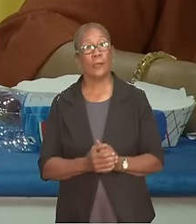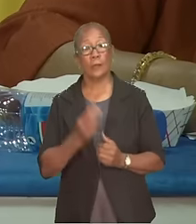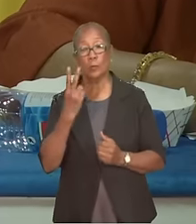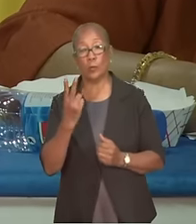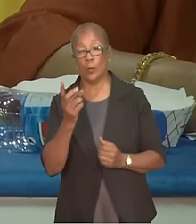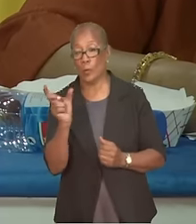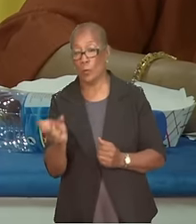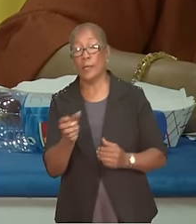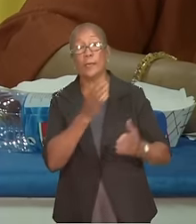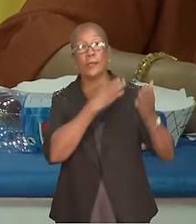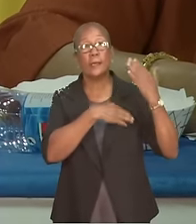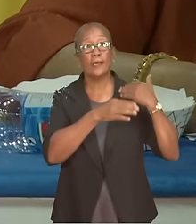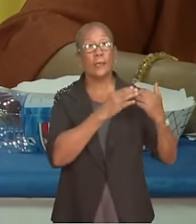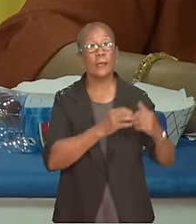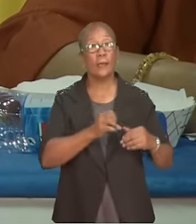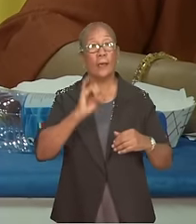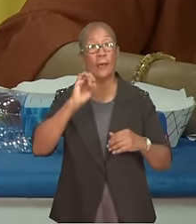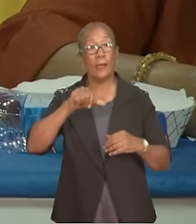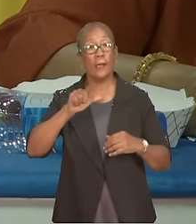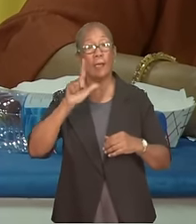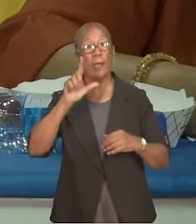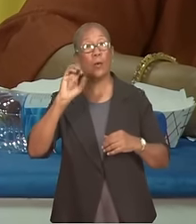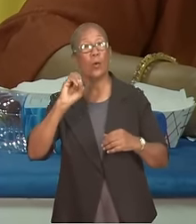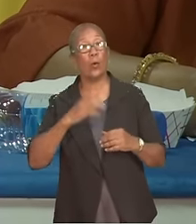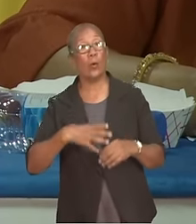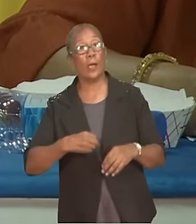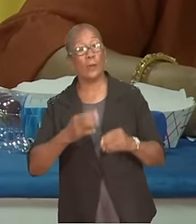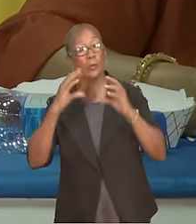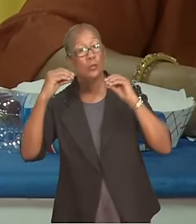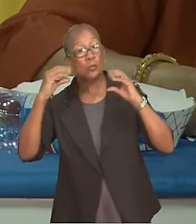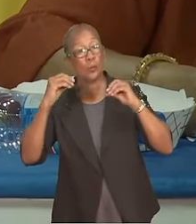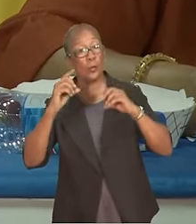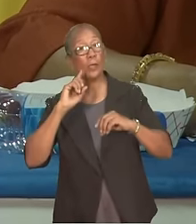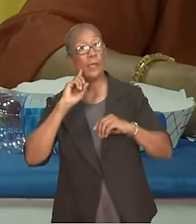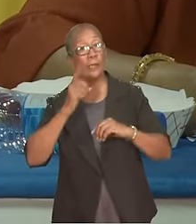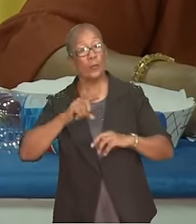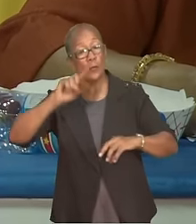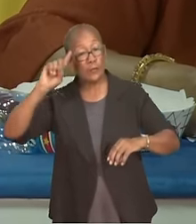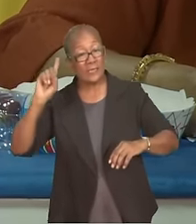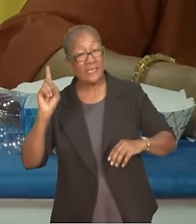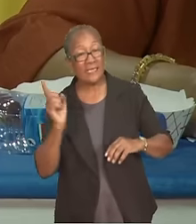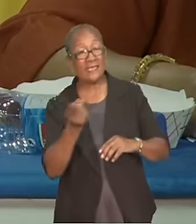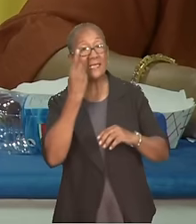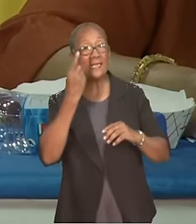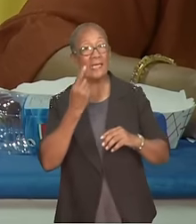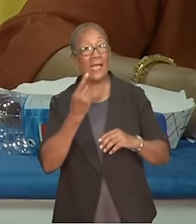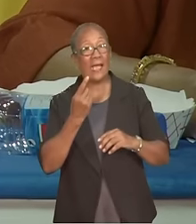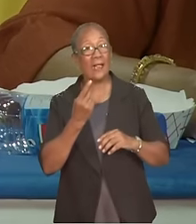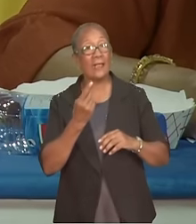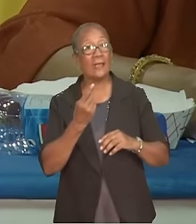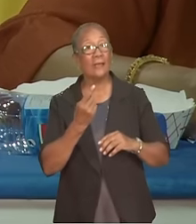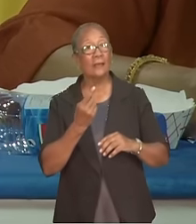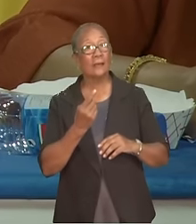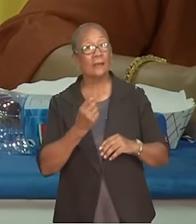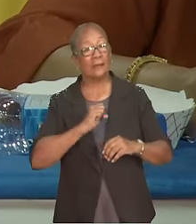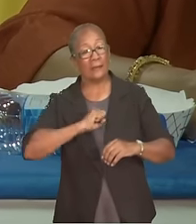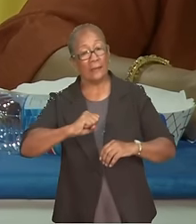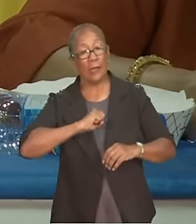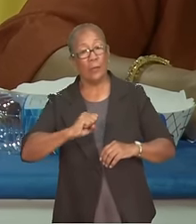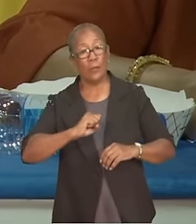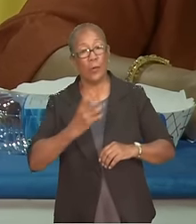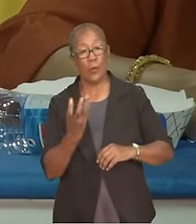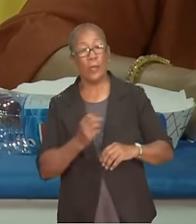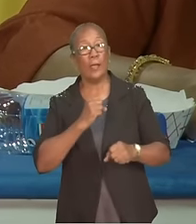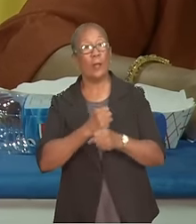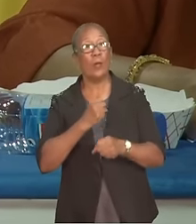2 weken terug met de ILO hebben gesproken, omdat we toch wel in versneld tempo willen gaan werken aan het opzetten van een